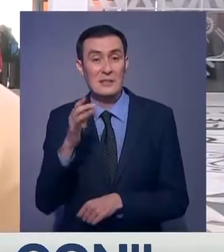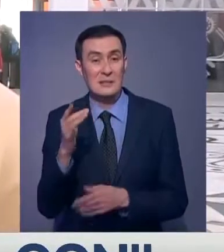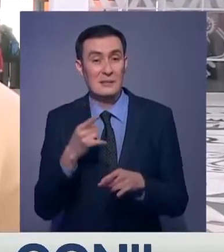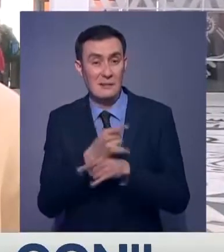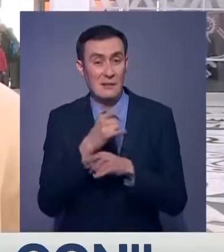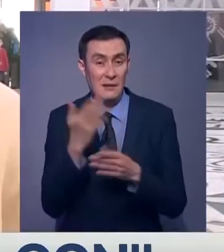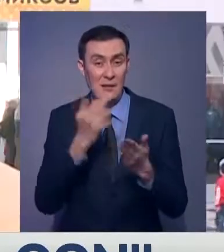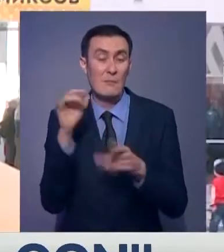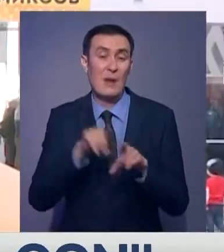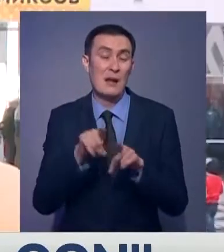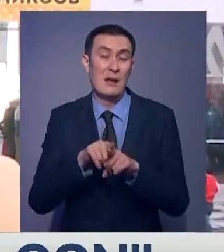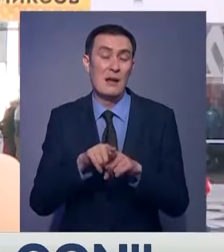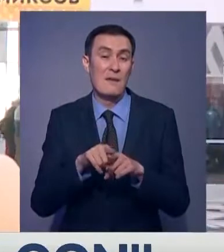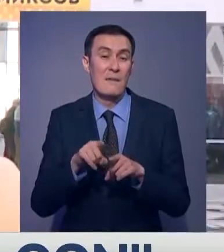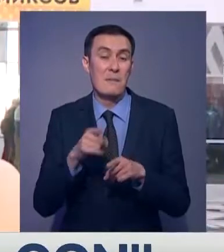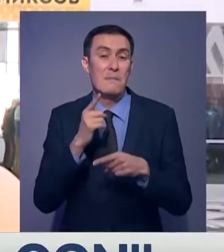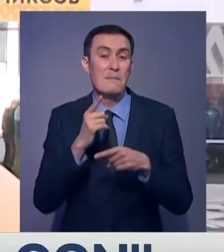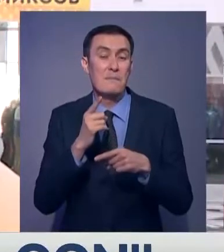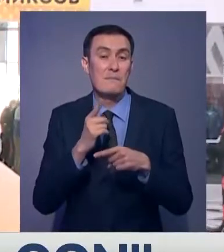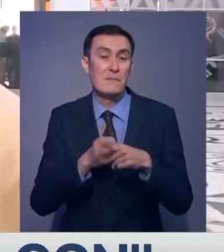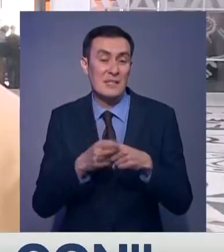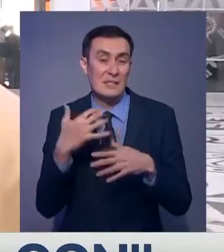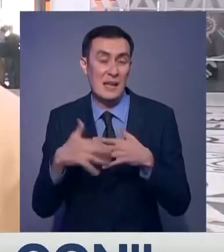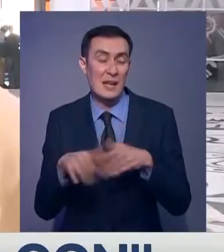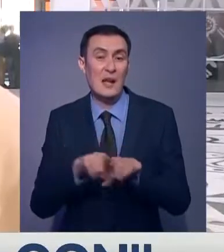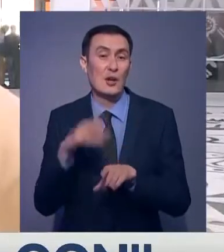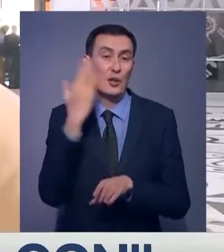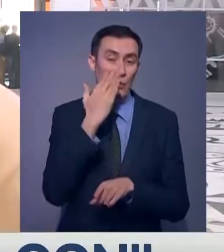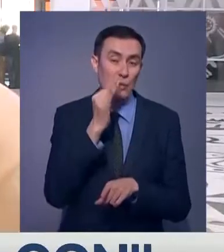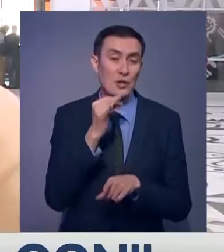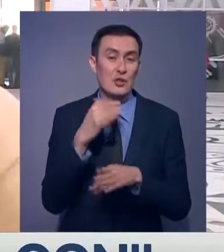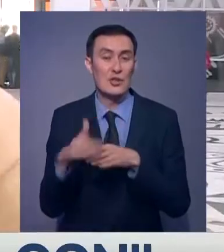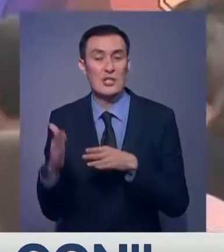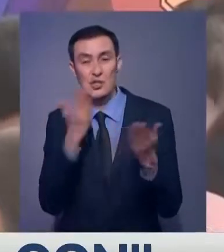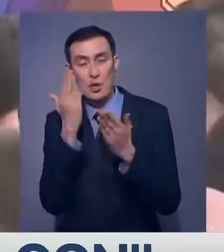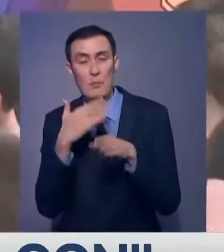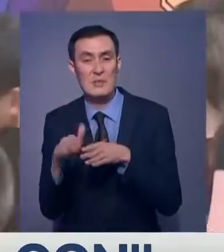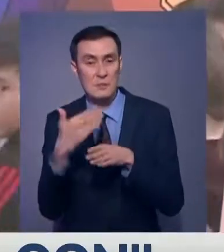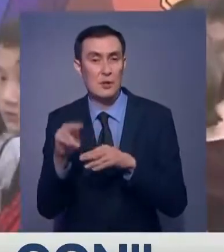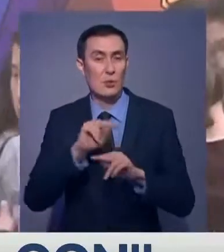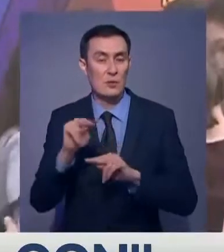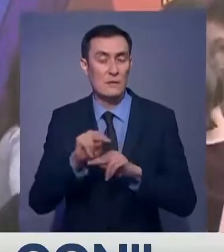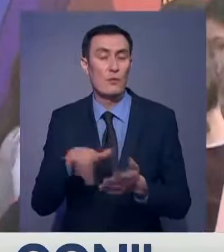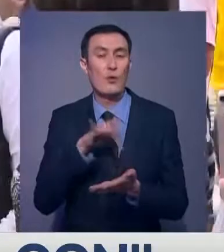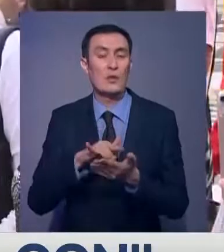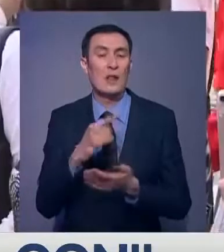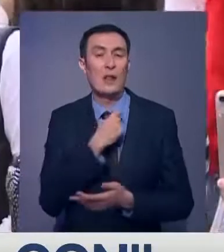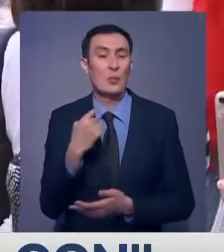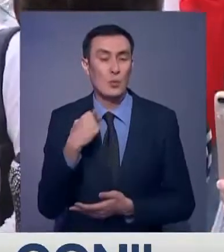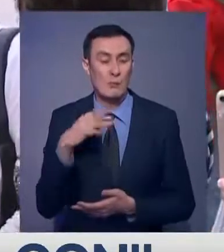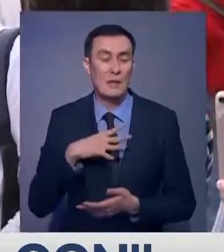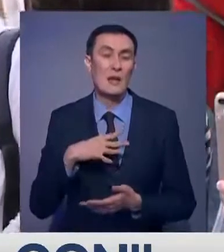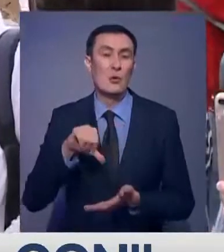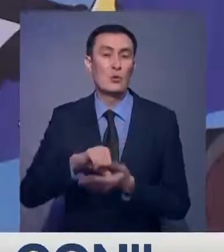альтернатива и кино. На мой взгляд, комиксы, они отчасти прививают любовь к чтению. В этот день Талдыкурган стал центром притяжения